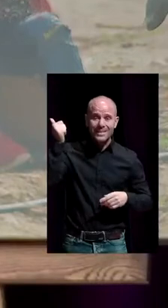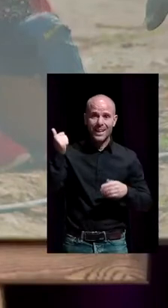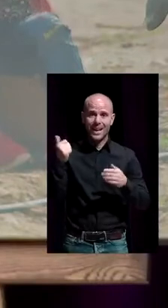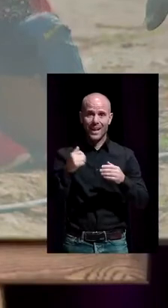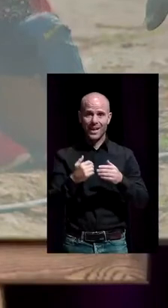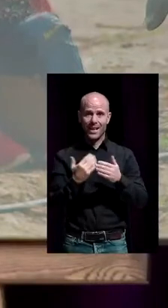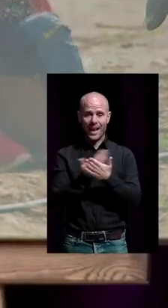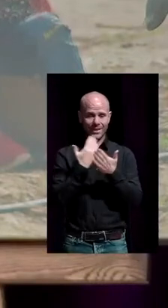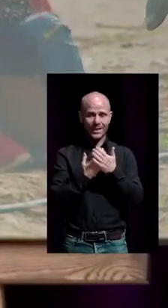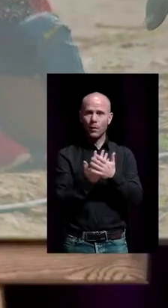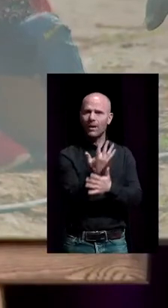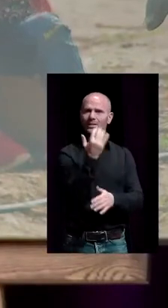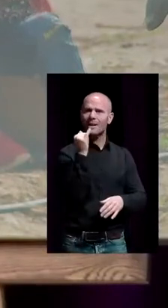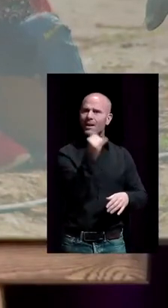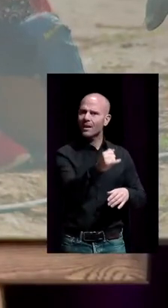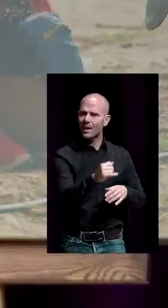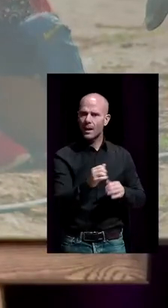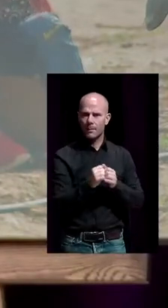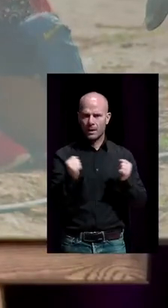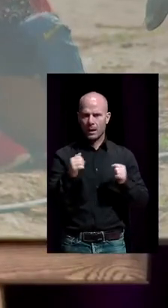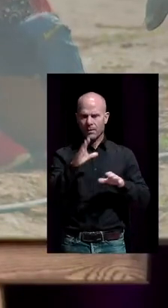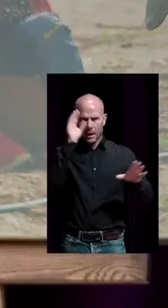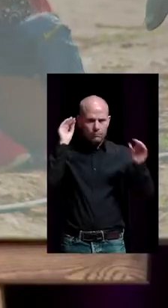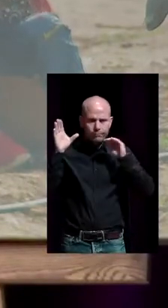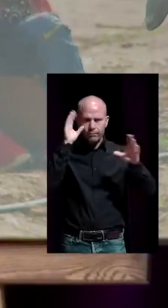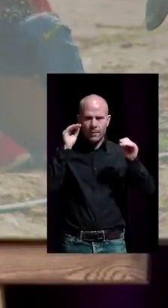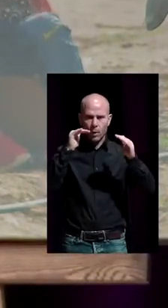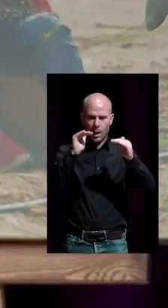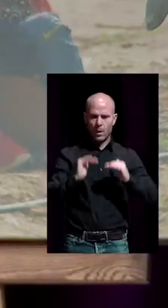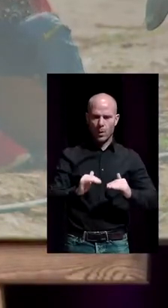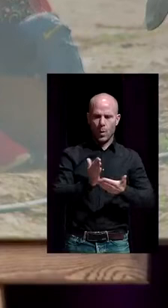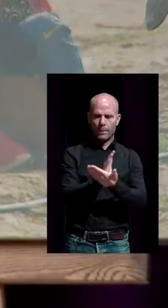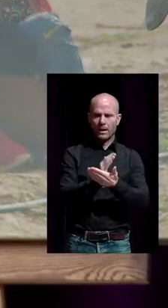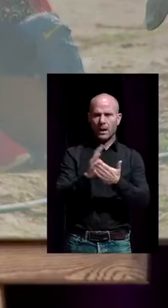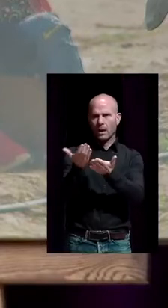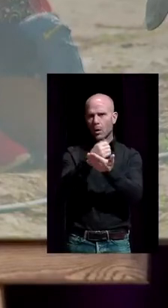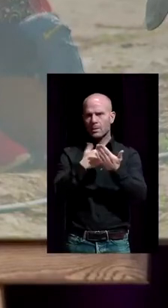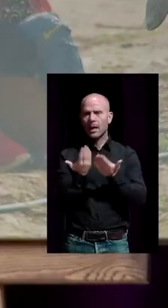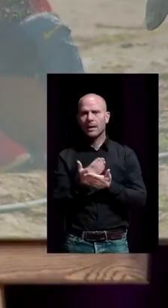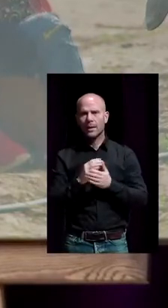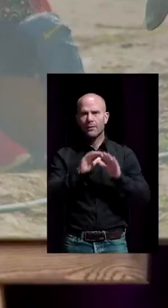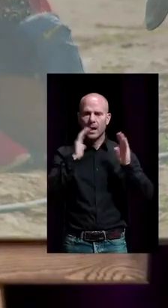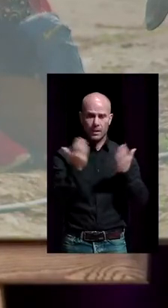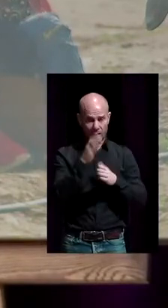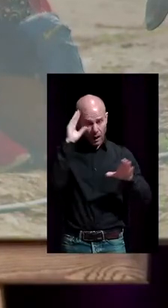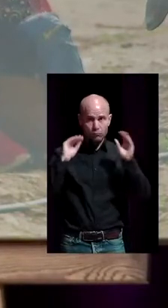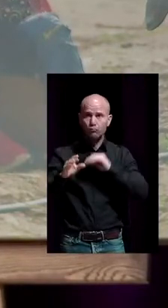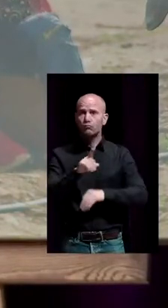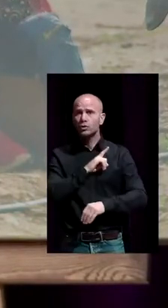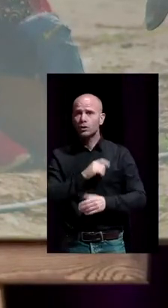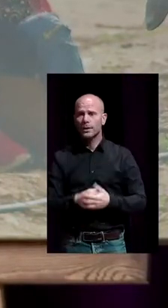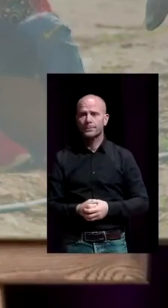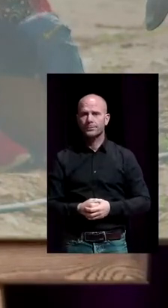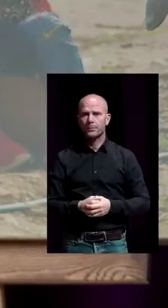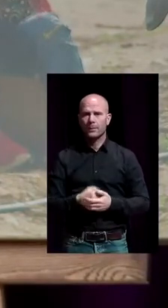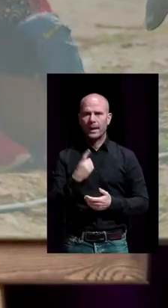upp i. Men jag tror också att vi har mycket att lära ifrån både låg- och medelinkomstländer världen över. Och ett av de